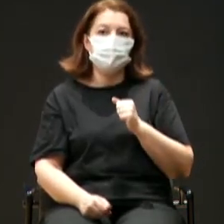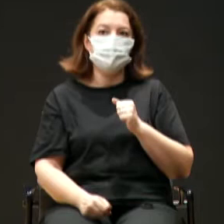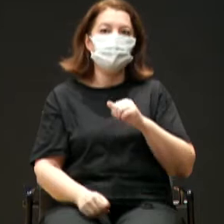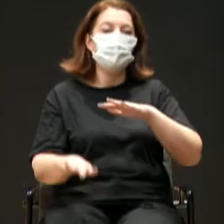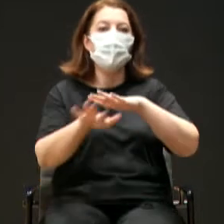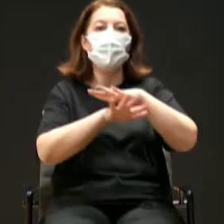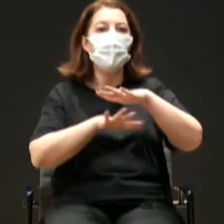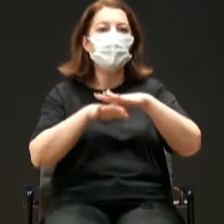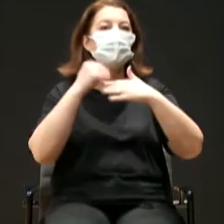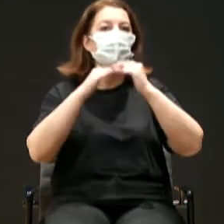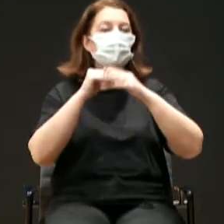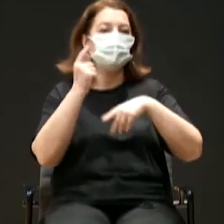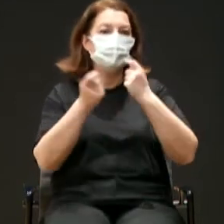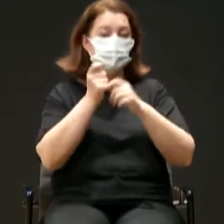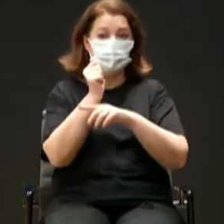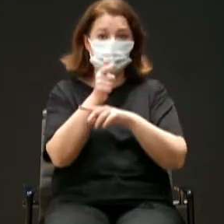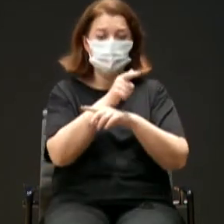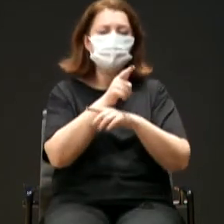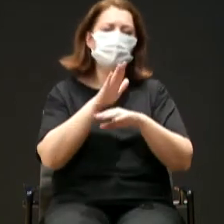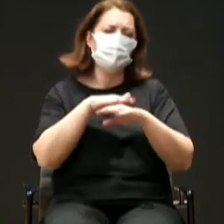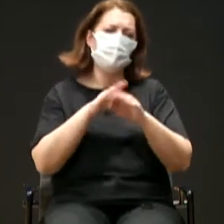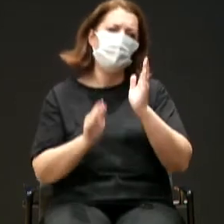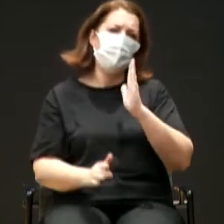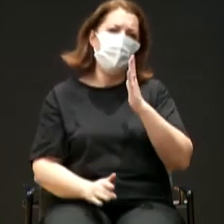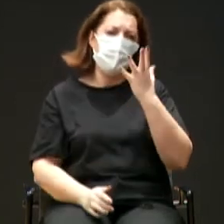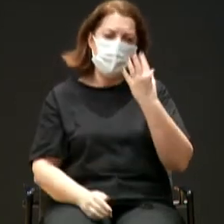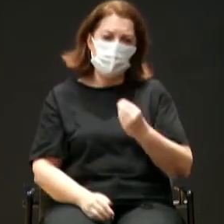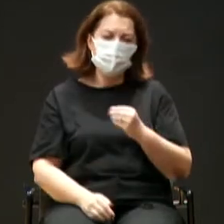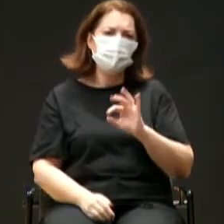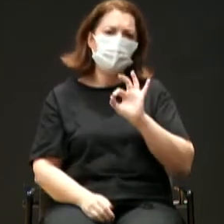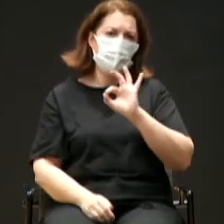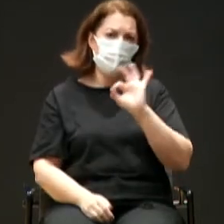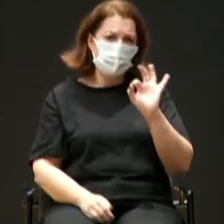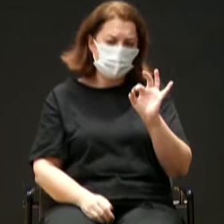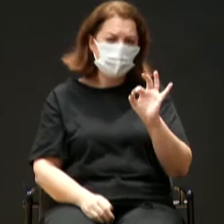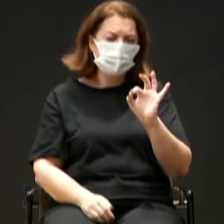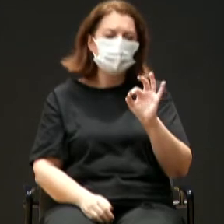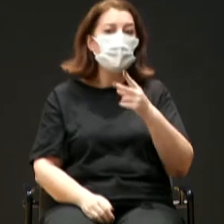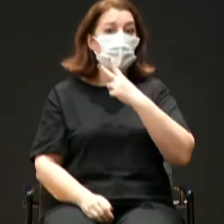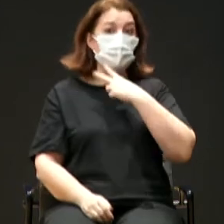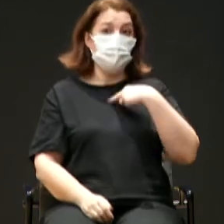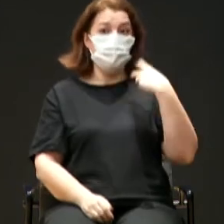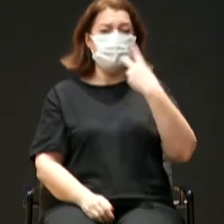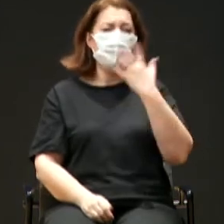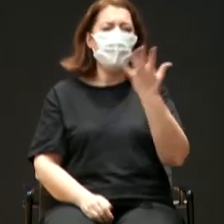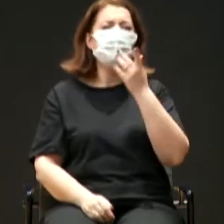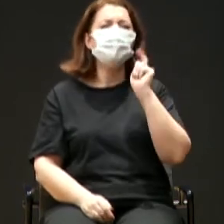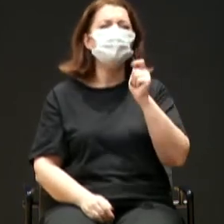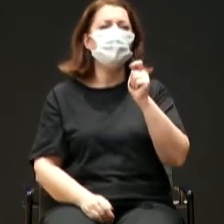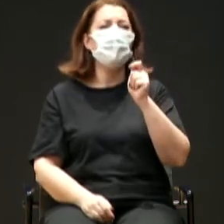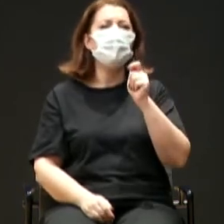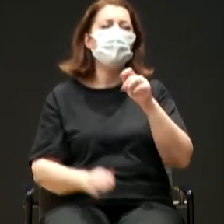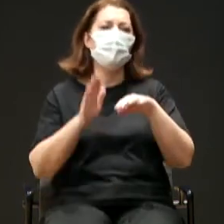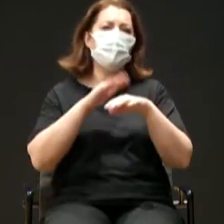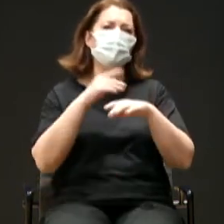Altyapı çalışmaları ilçemizde yürütülüyor. Evet, altyapı çalışmaları belediyenin en zor yaptığı işlerden